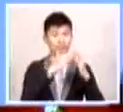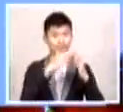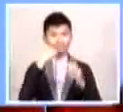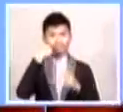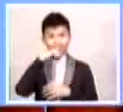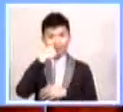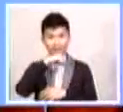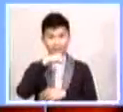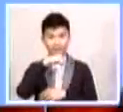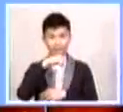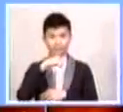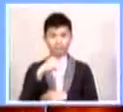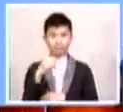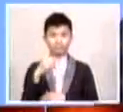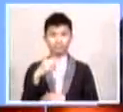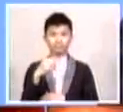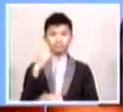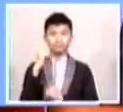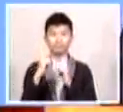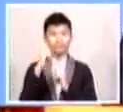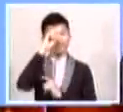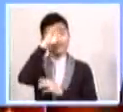湾比党重要。